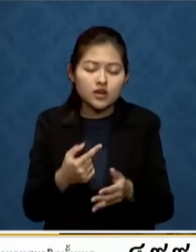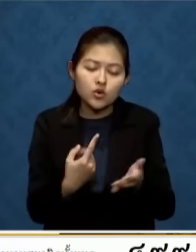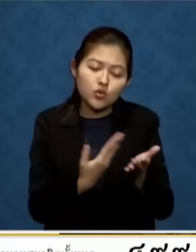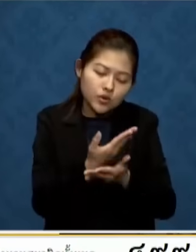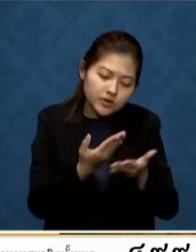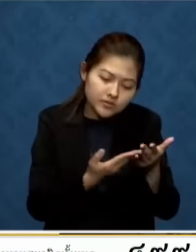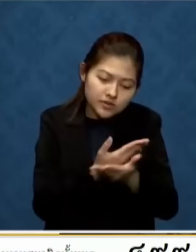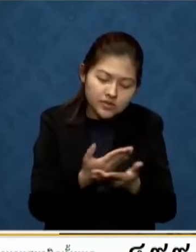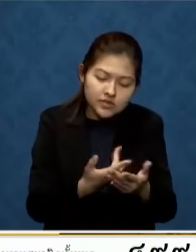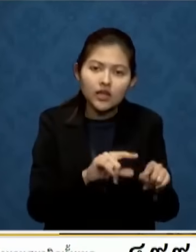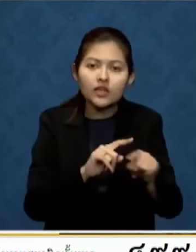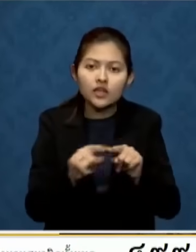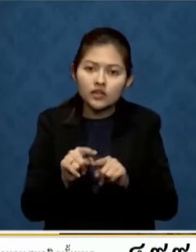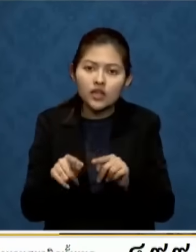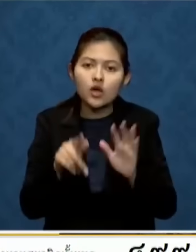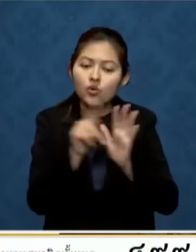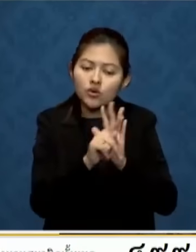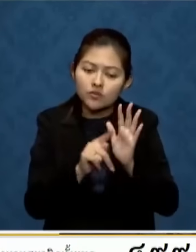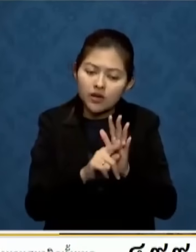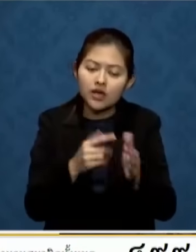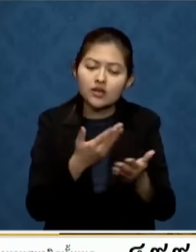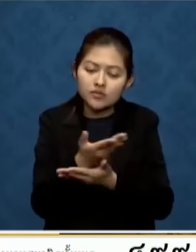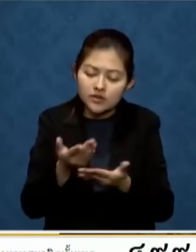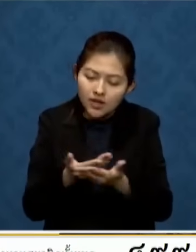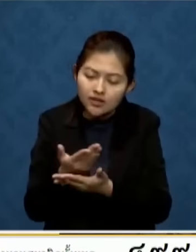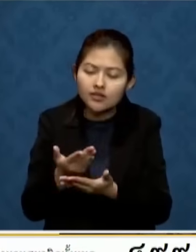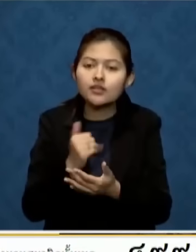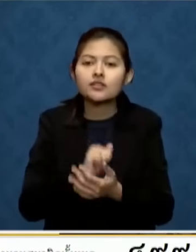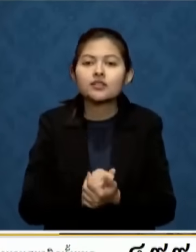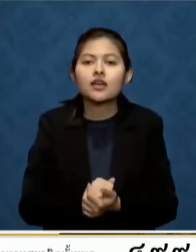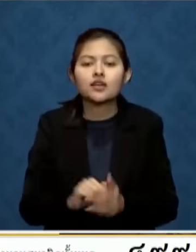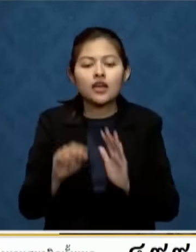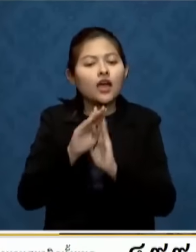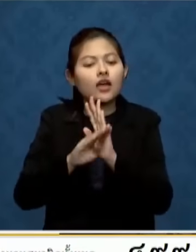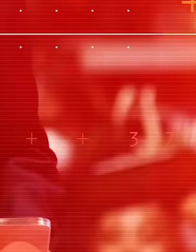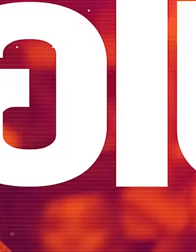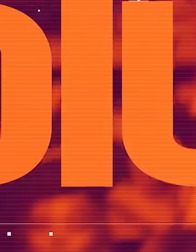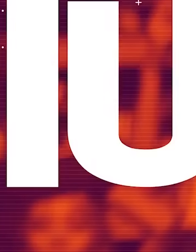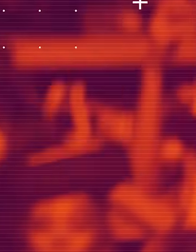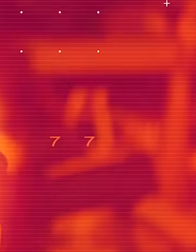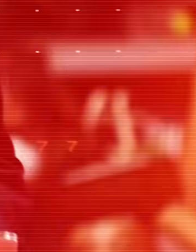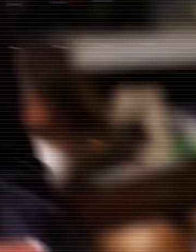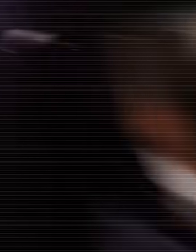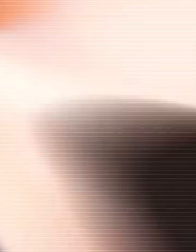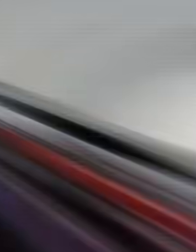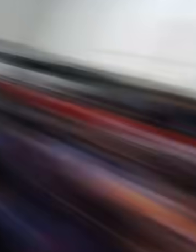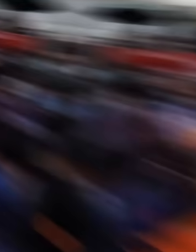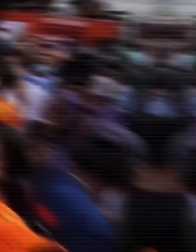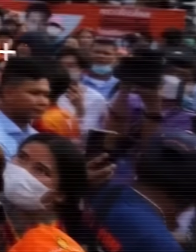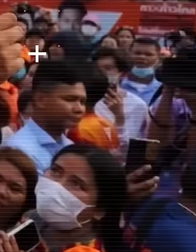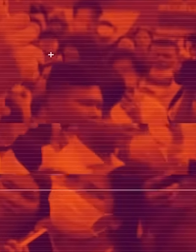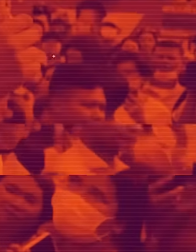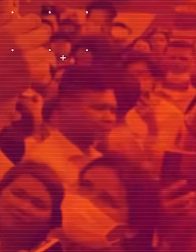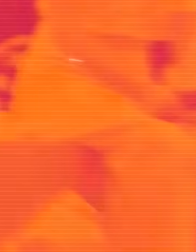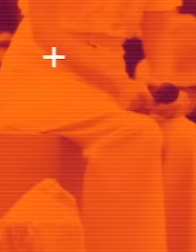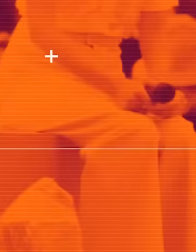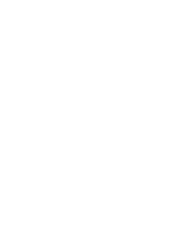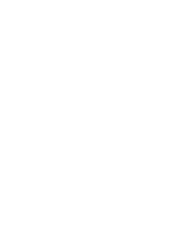ารือต่างๆเนี่ยค่ะแล้วก็ได้ทำการติดตามว่าหน่วยงานนั้นได้ดำเนินการไปถึงไหนแล้ว